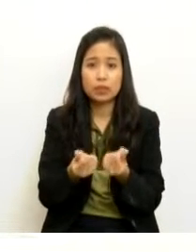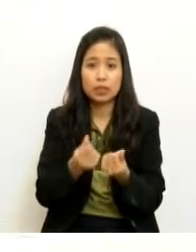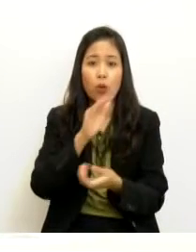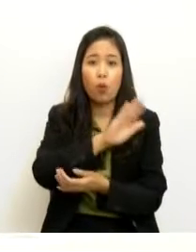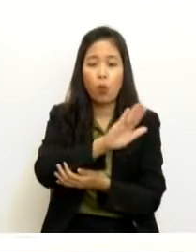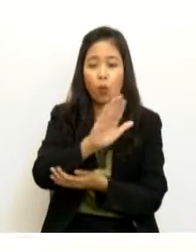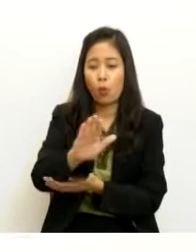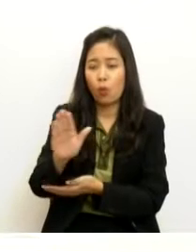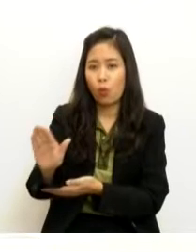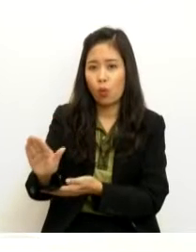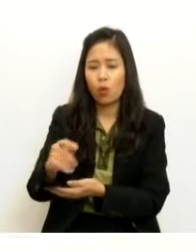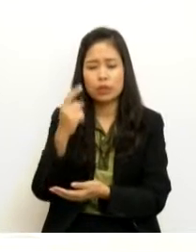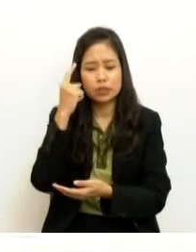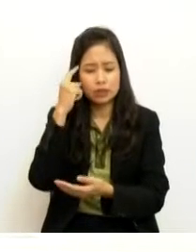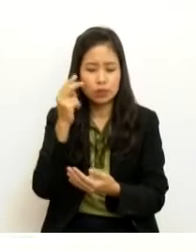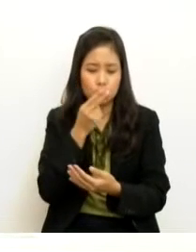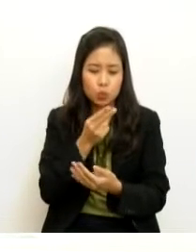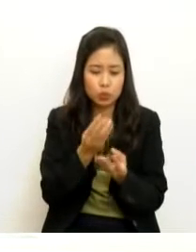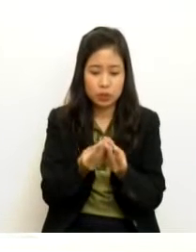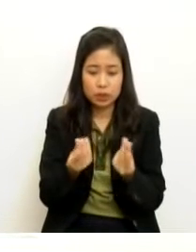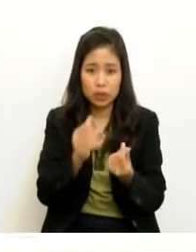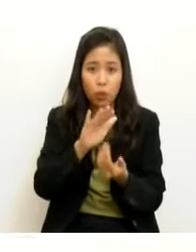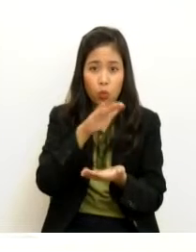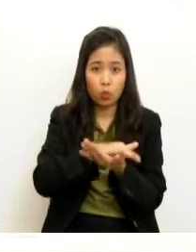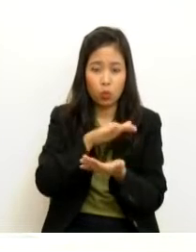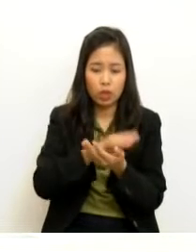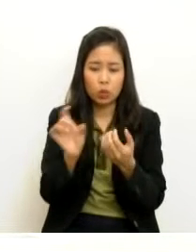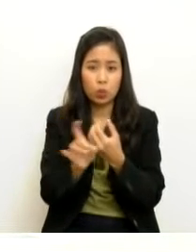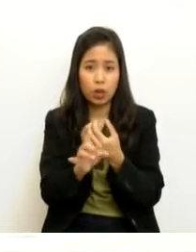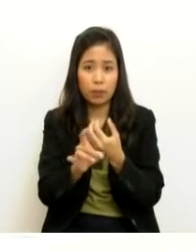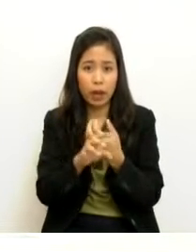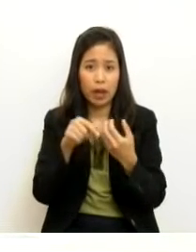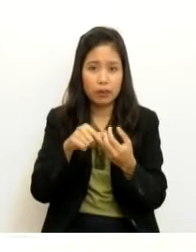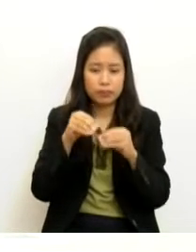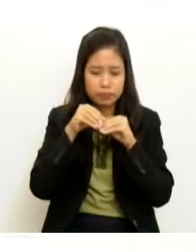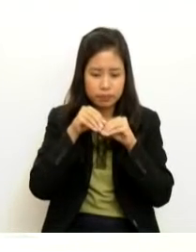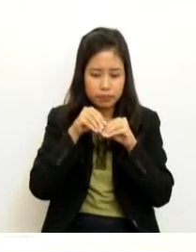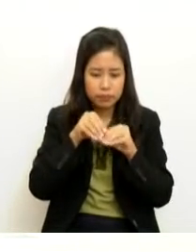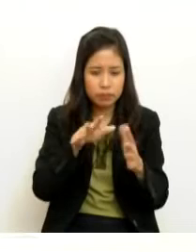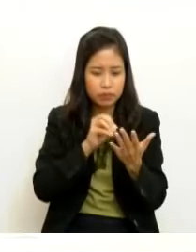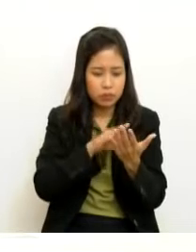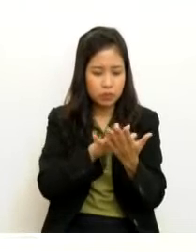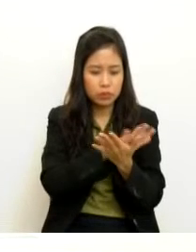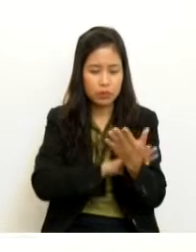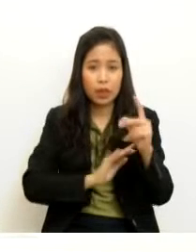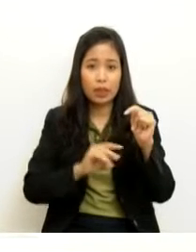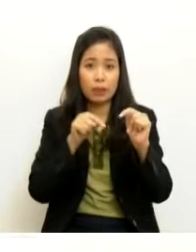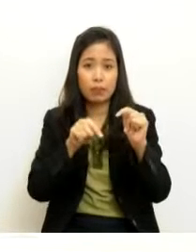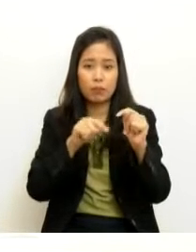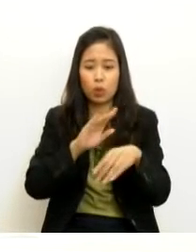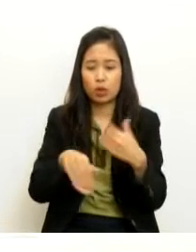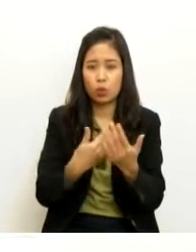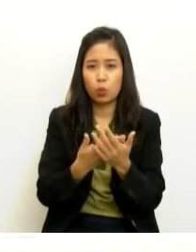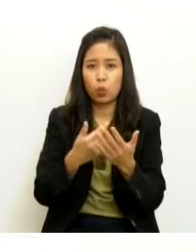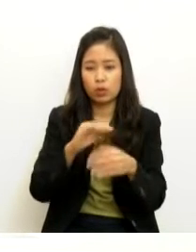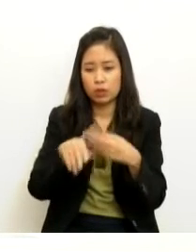าในแต่ละพื้นที่ของเราถ้าจะจัดโรงเรียนคุณภาพให้กระจายอยู่ในทุกตำบลหรือ2ตำบลรวมกัน1ตำ